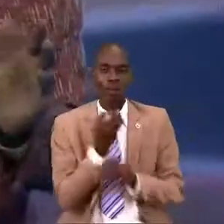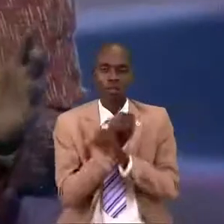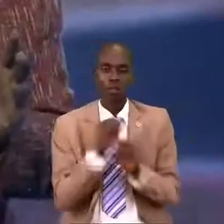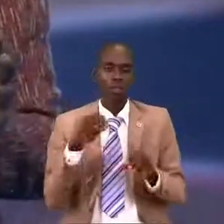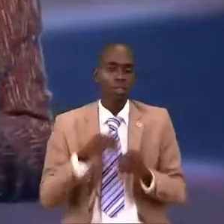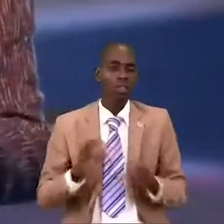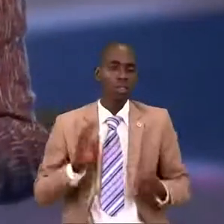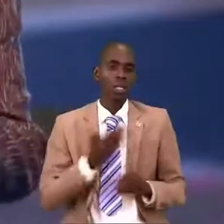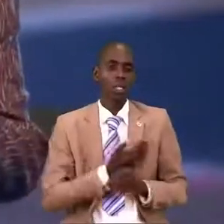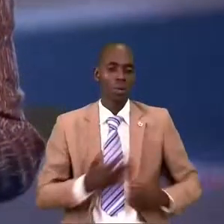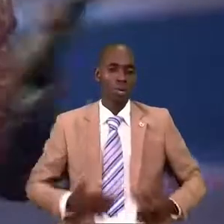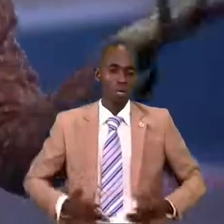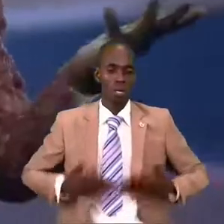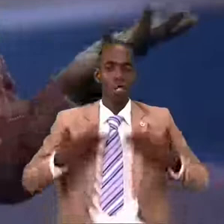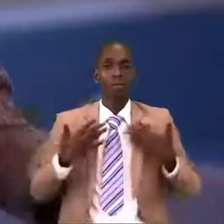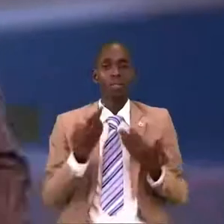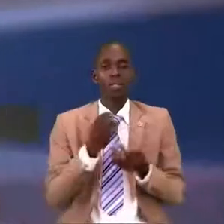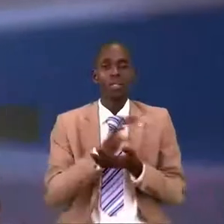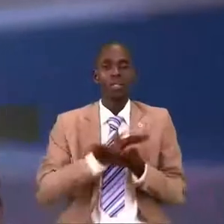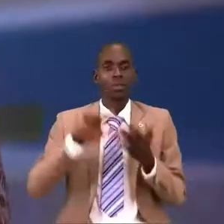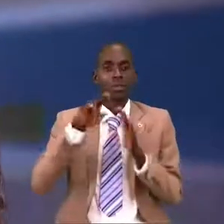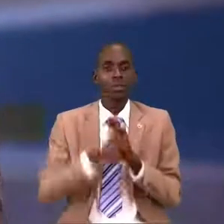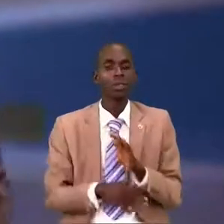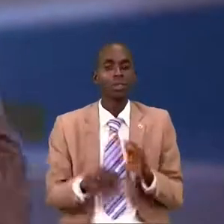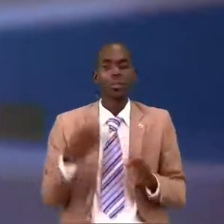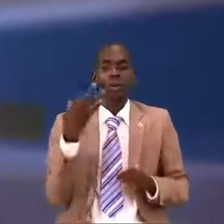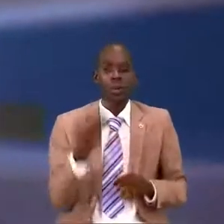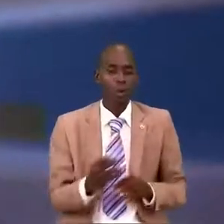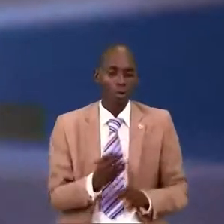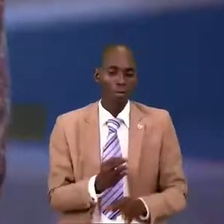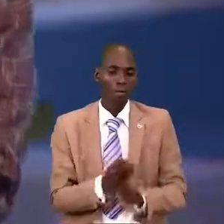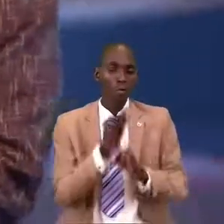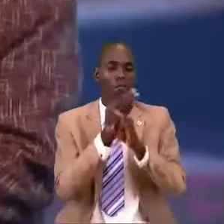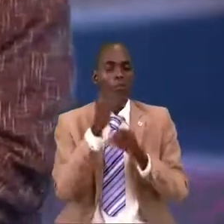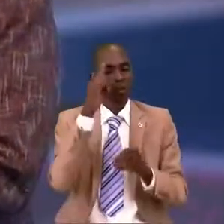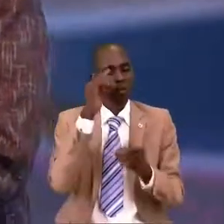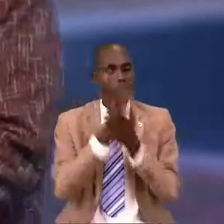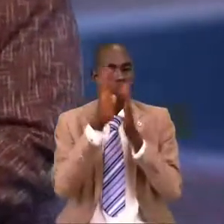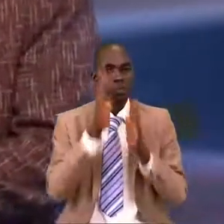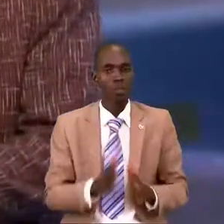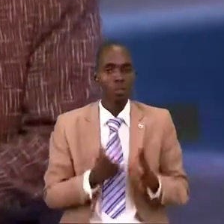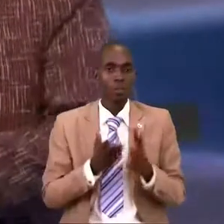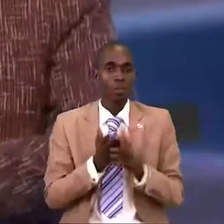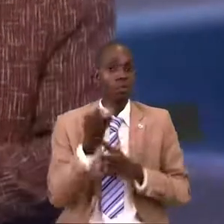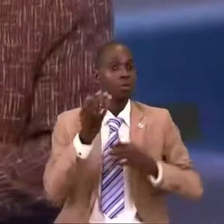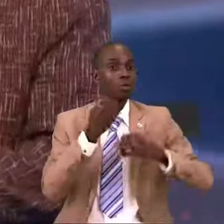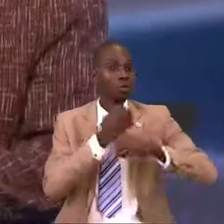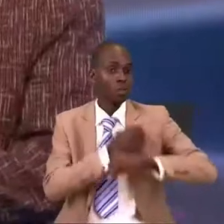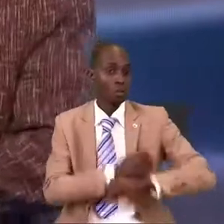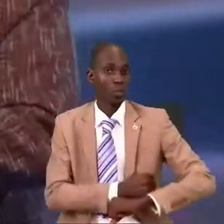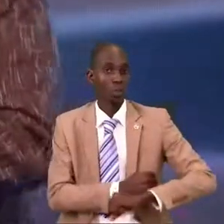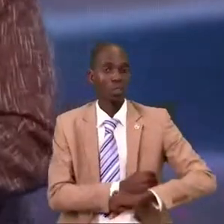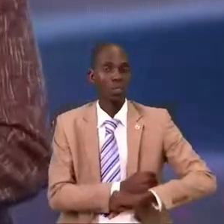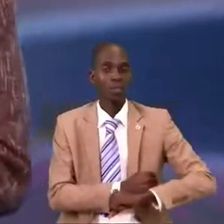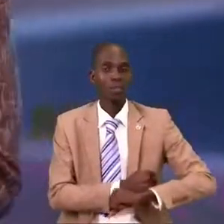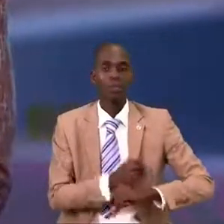fidèles par les miséricordes préservées et inaltérées. Il nous dit en Romains chapitre